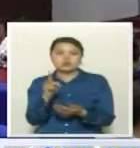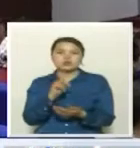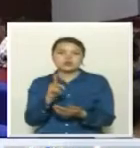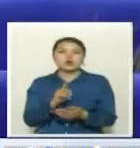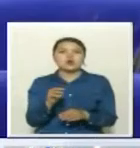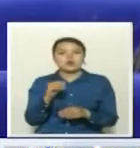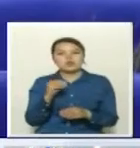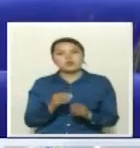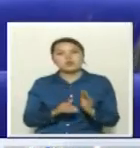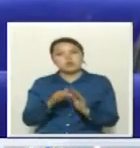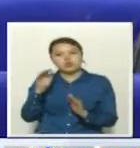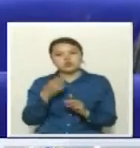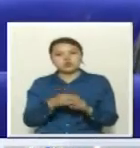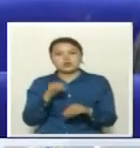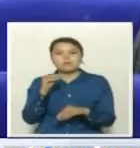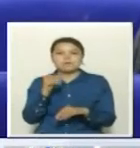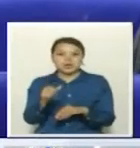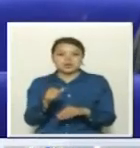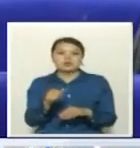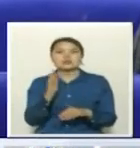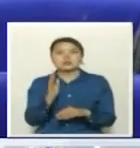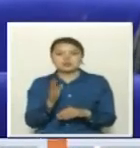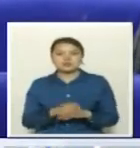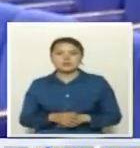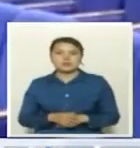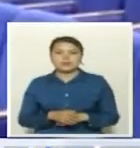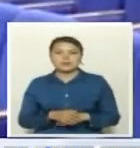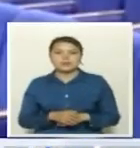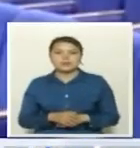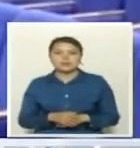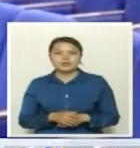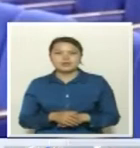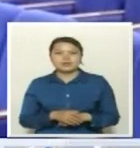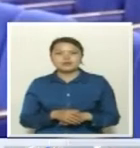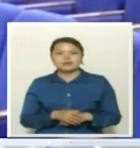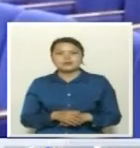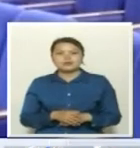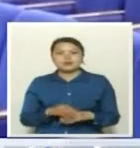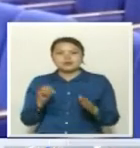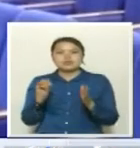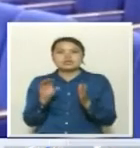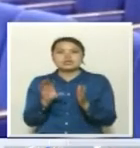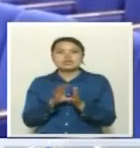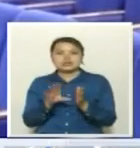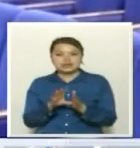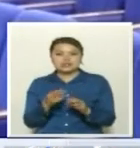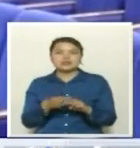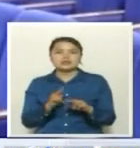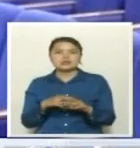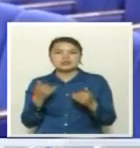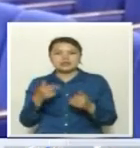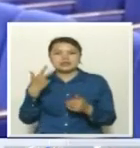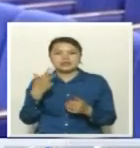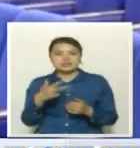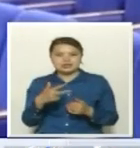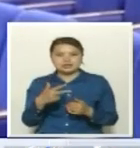штаттағы 240 қызметкерді жалақымен қамтуы тиіс. Электрожүйелер ол мекеме былтыр 30-шы